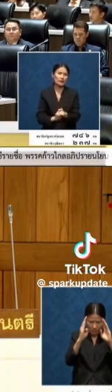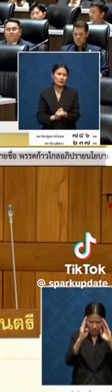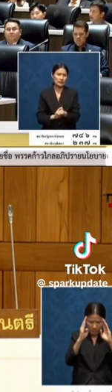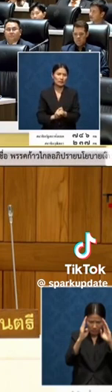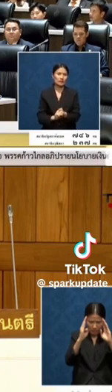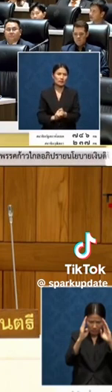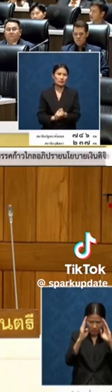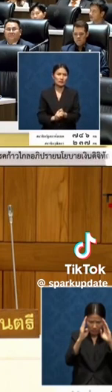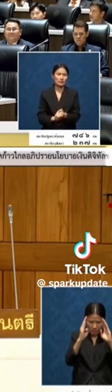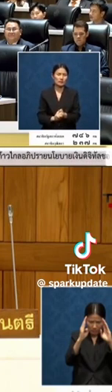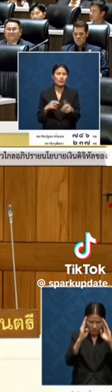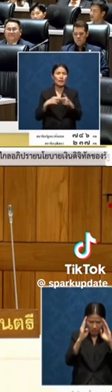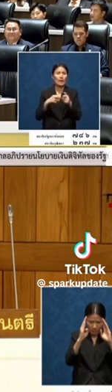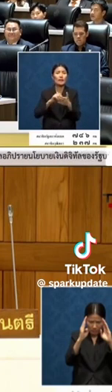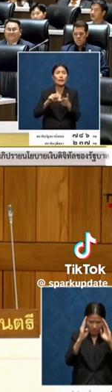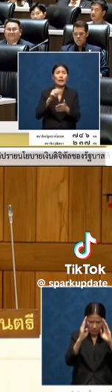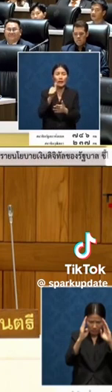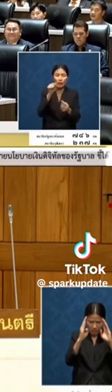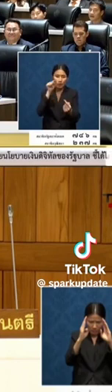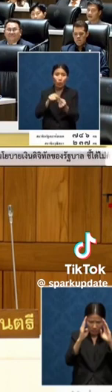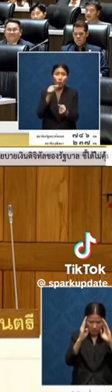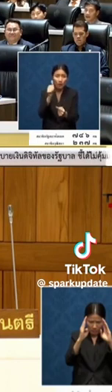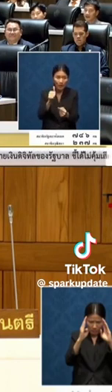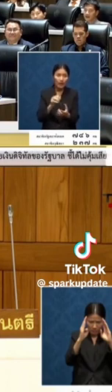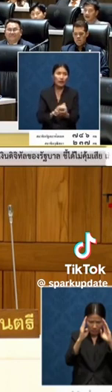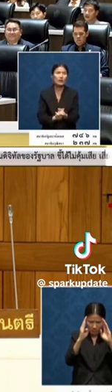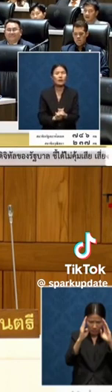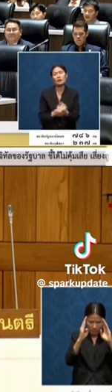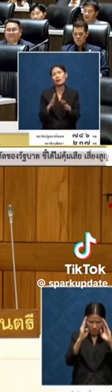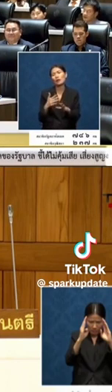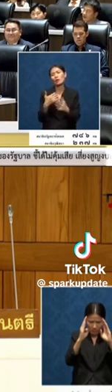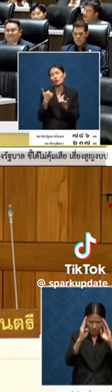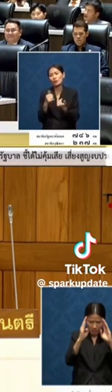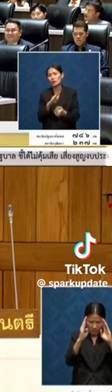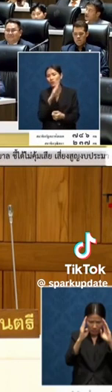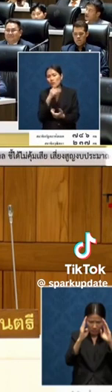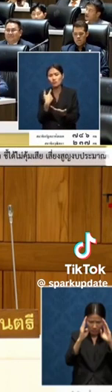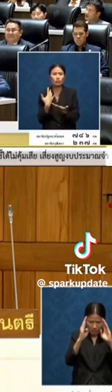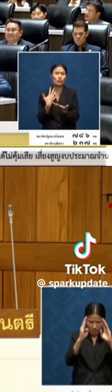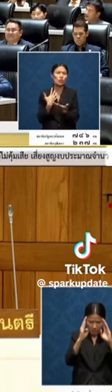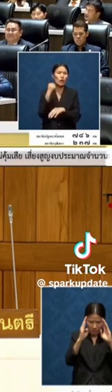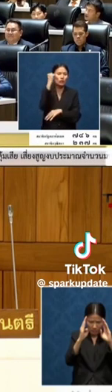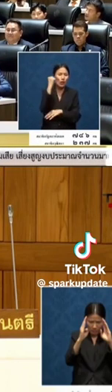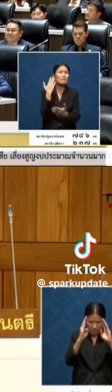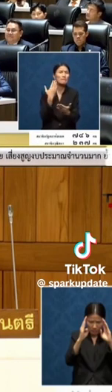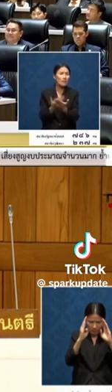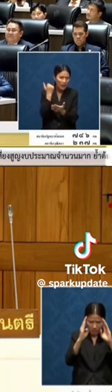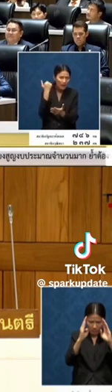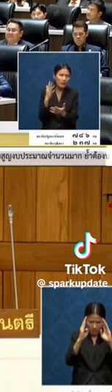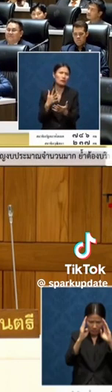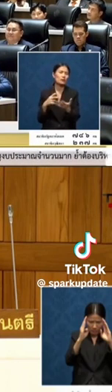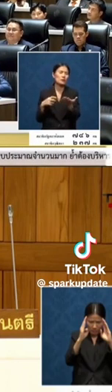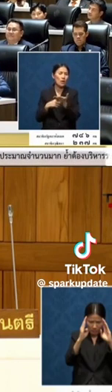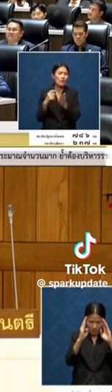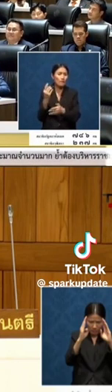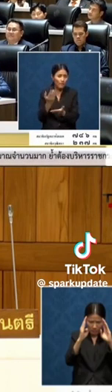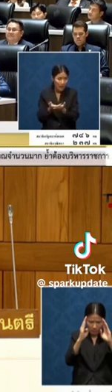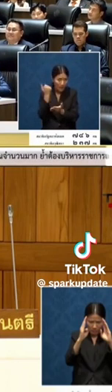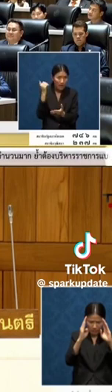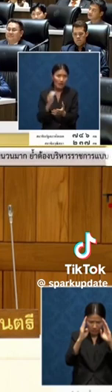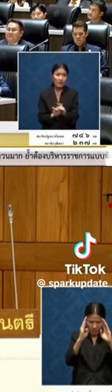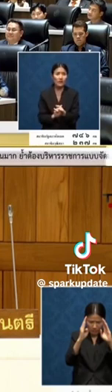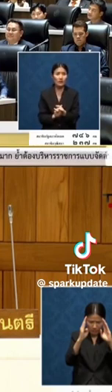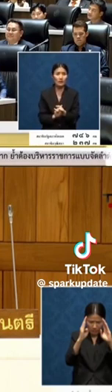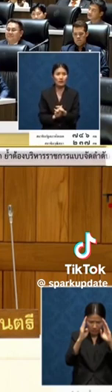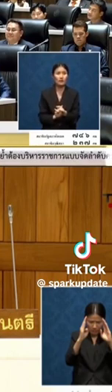ตรฐานด้วยส่งผลให้มันมีค่าแลกเข้าซ้ำซ้อนแล้วก็ค่าโดยสารแพงค่าโดยสารร่วมแบบก้าวไกลจะทำให้รัฐ